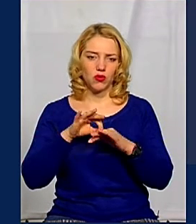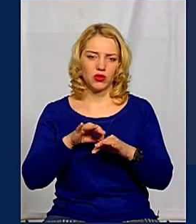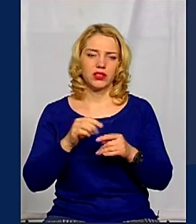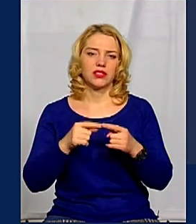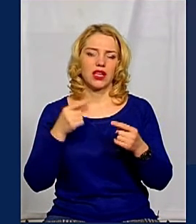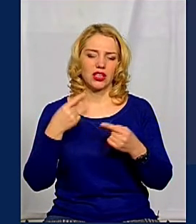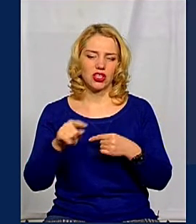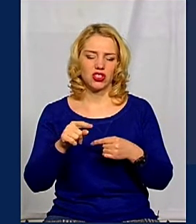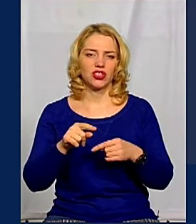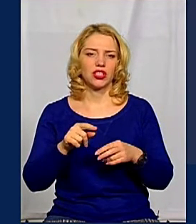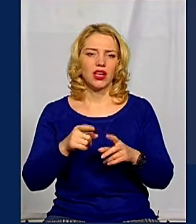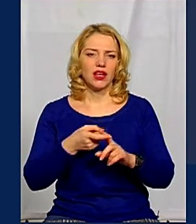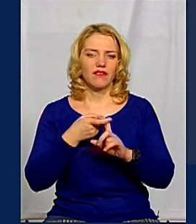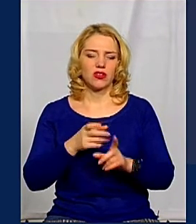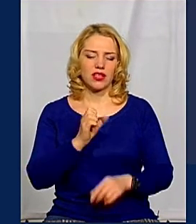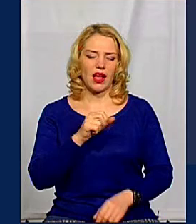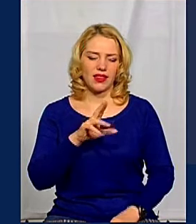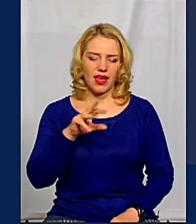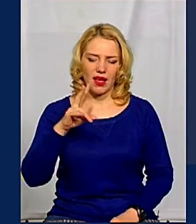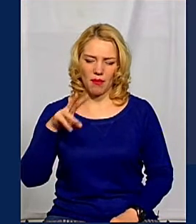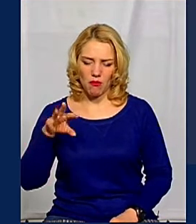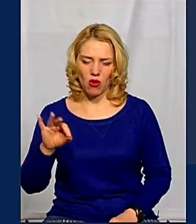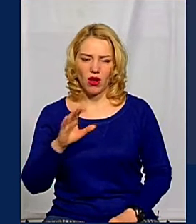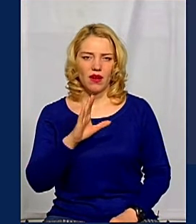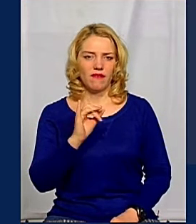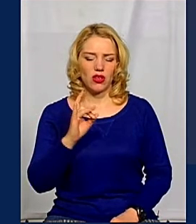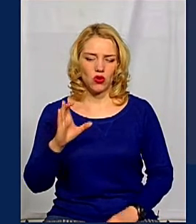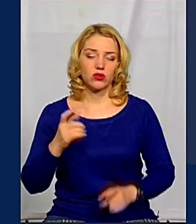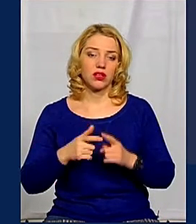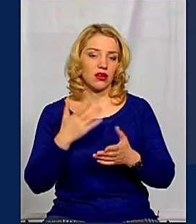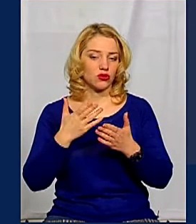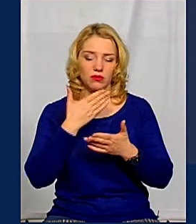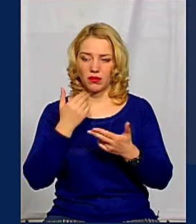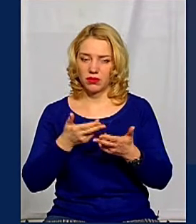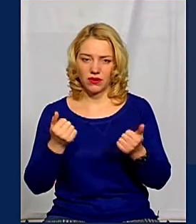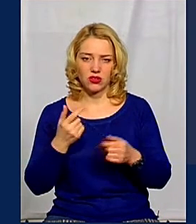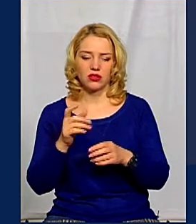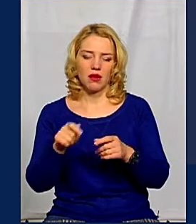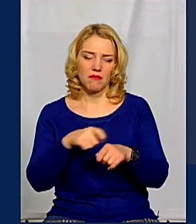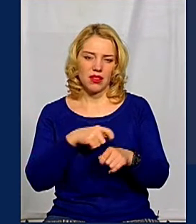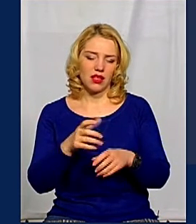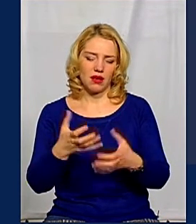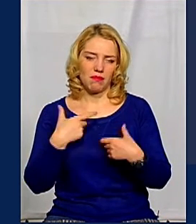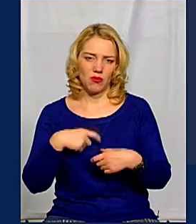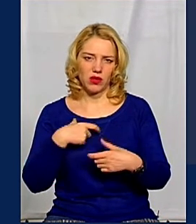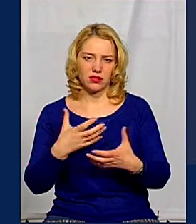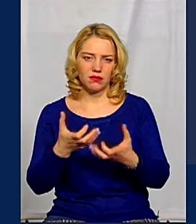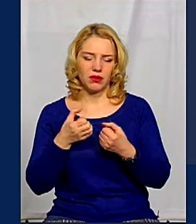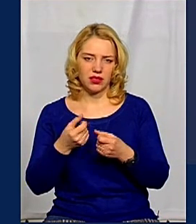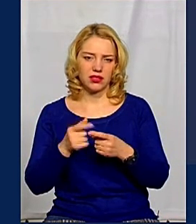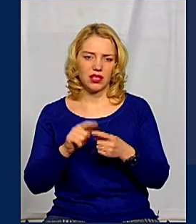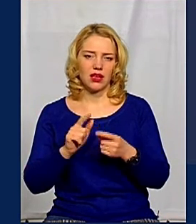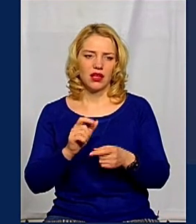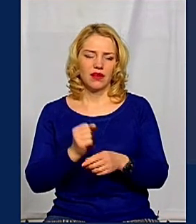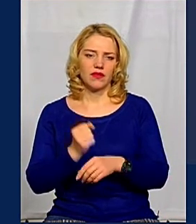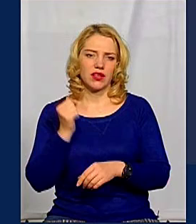ріновірус, аденовірус. Після того, як ми знову не отримуємо підтвердження, тоді матеріал направляється до референс-лабораторії Центру громадського здоров'я